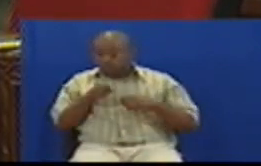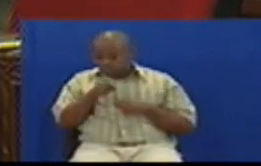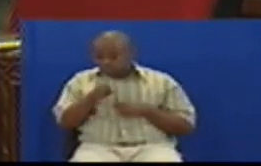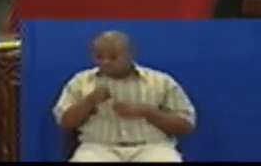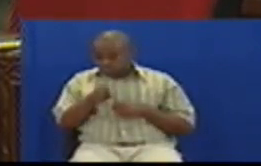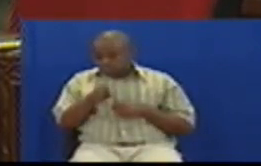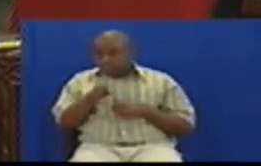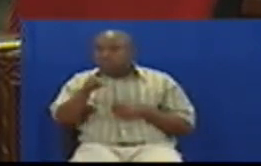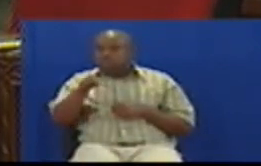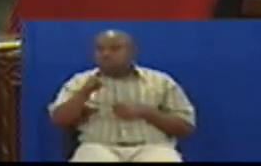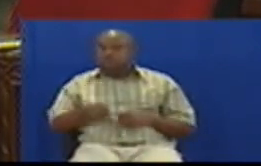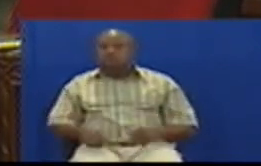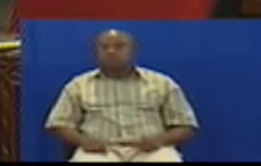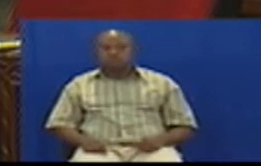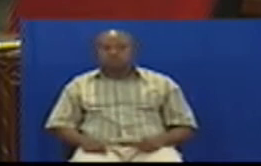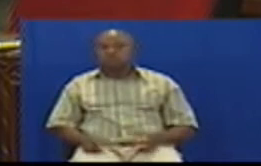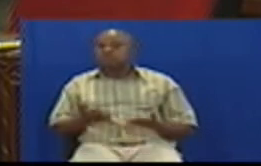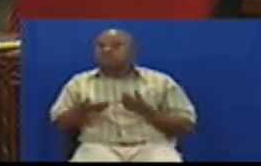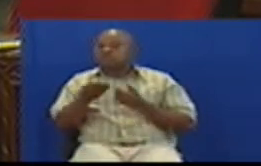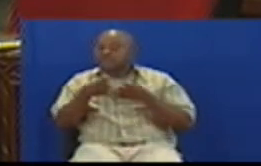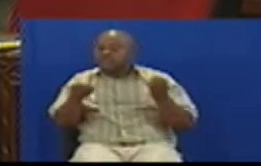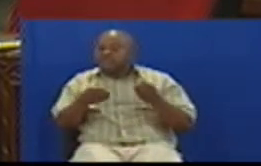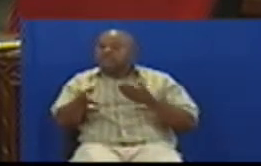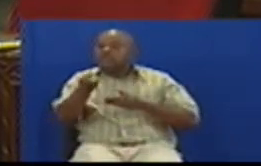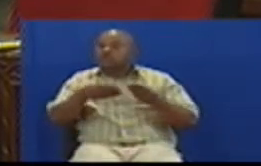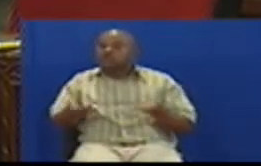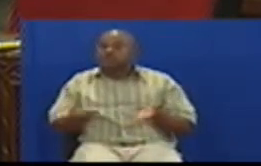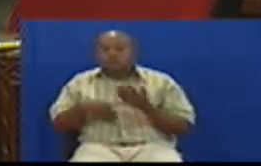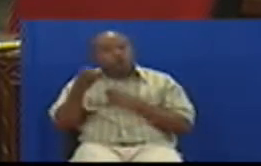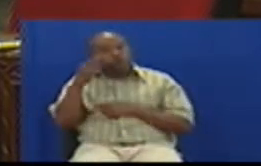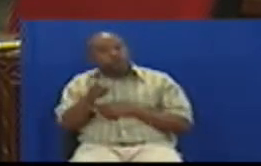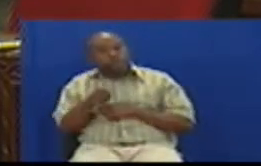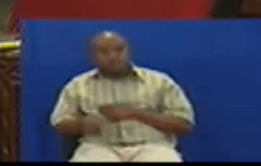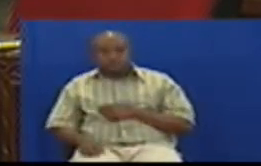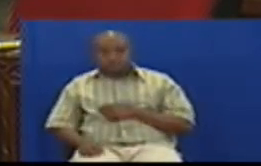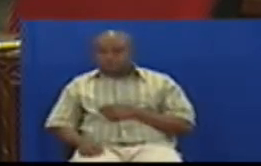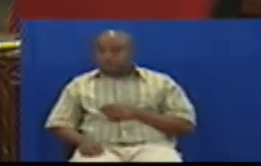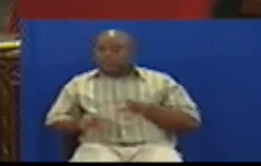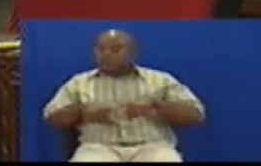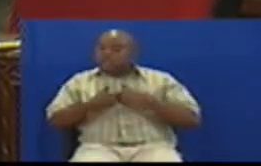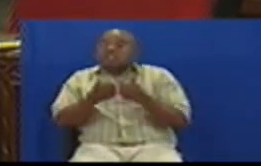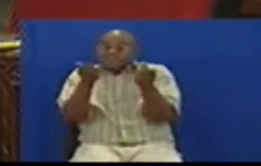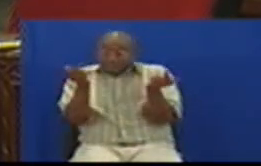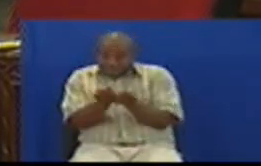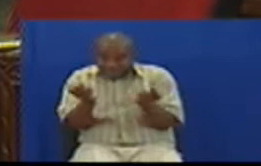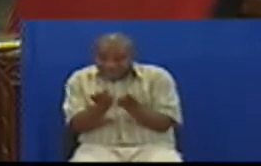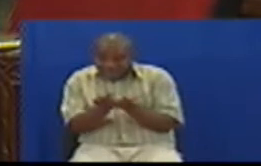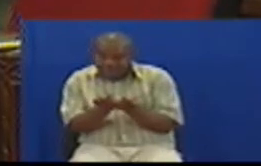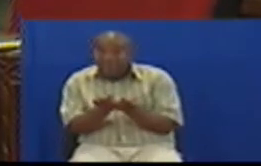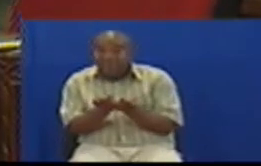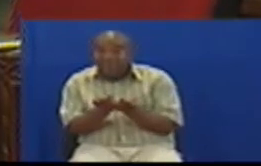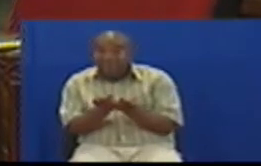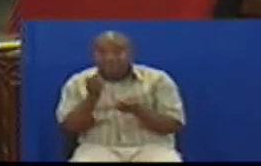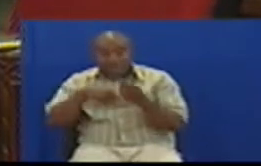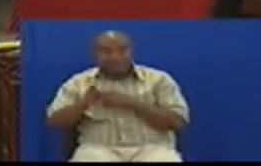zimeathirika na zimeathirika kiuchumi na janga hili la ugonjwa huu. Lakini sasa kwenye